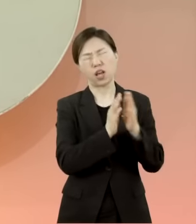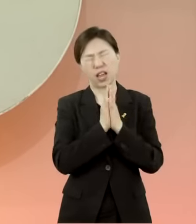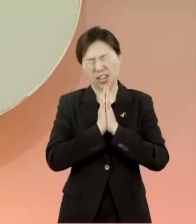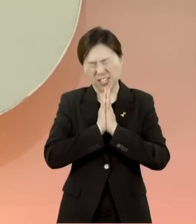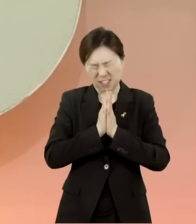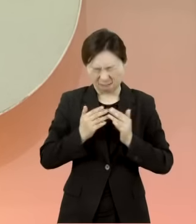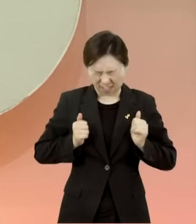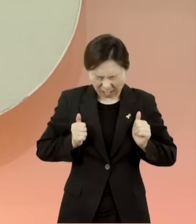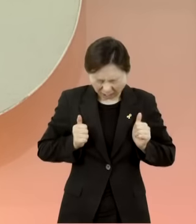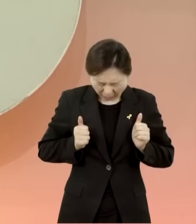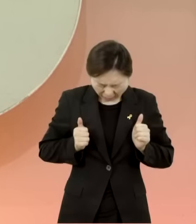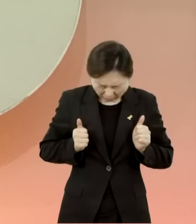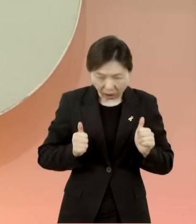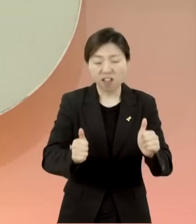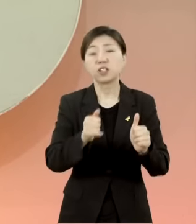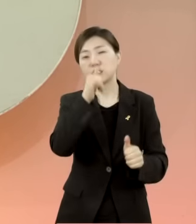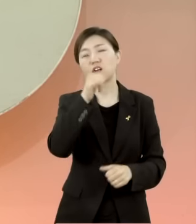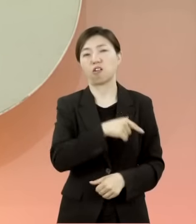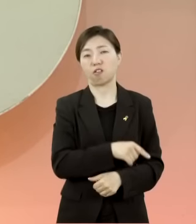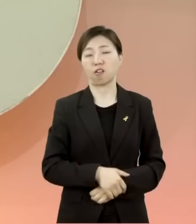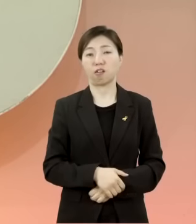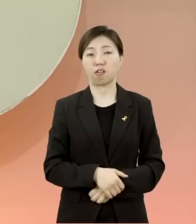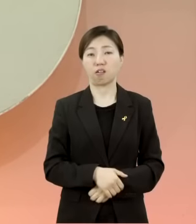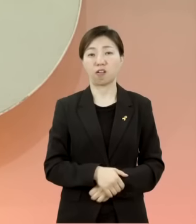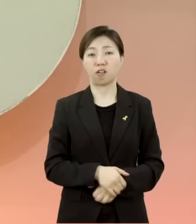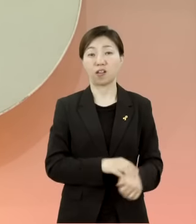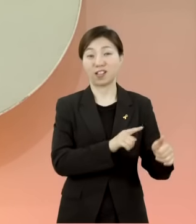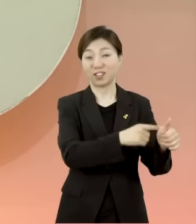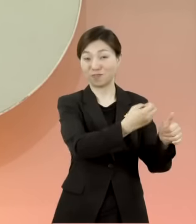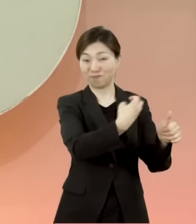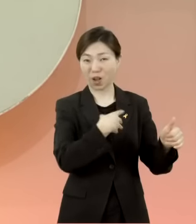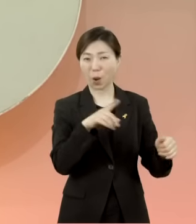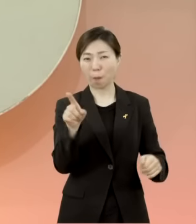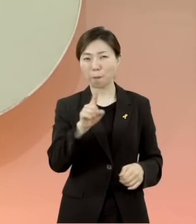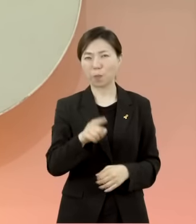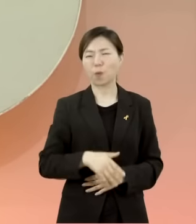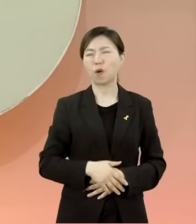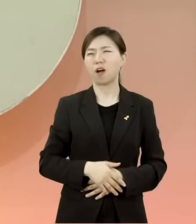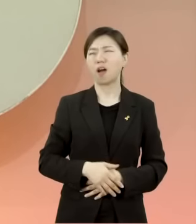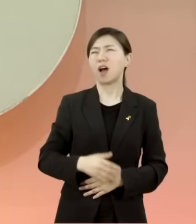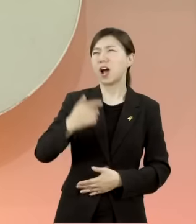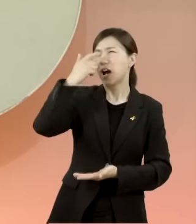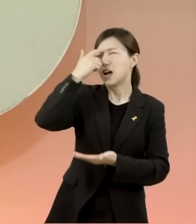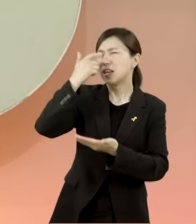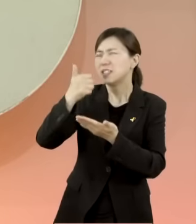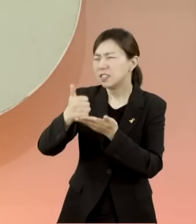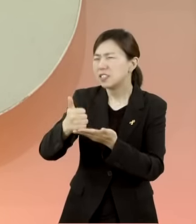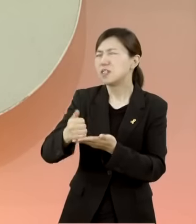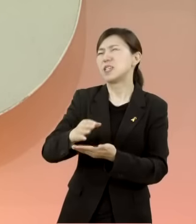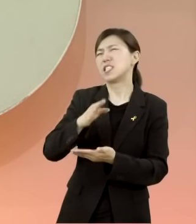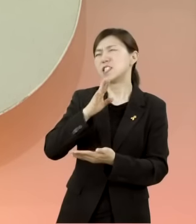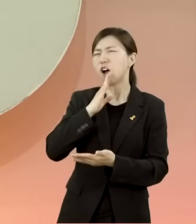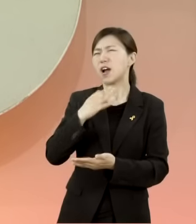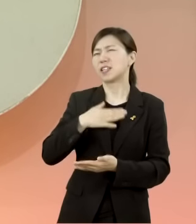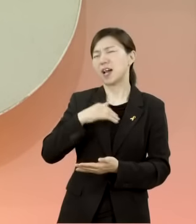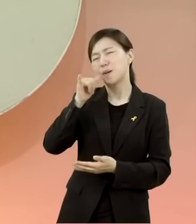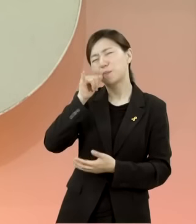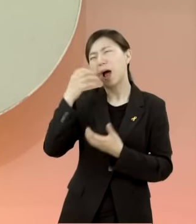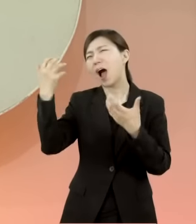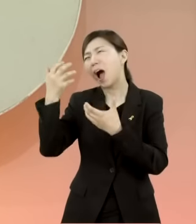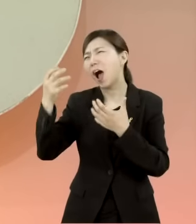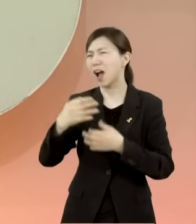거사님이 정말 기도를 많이 하셨더라고요 그래서 스님 소나무 찐 팬입니다